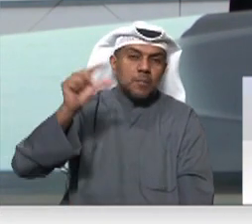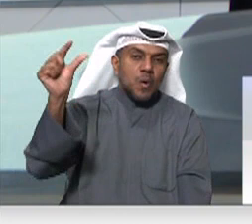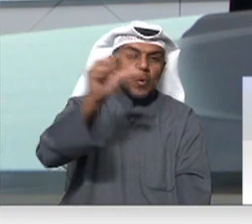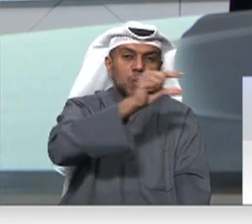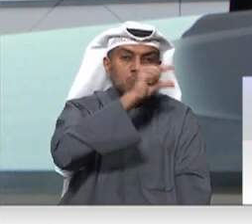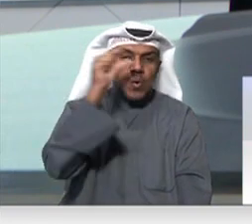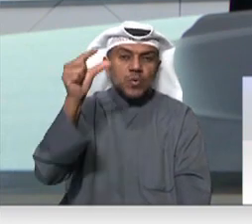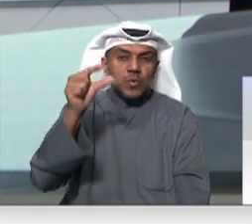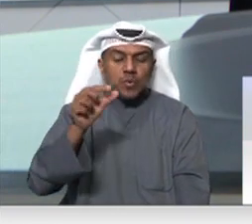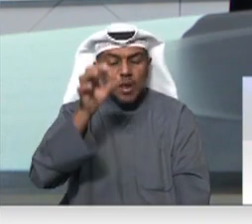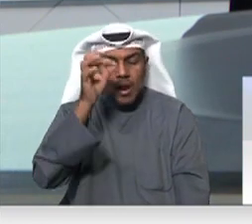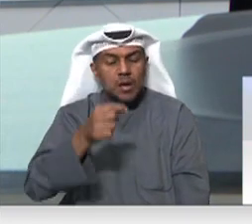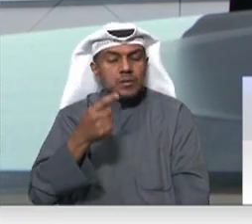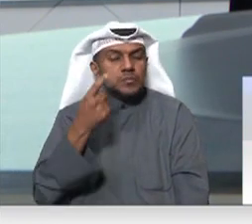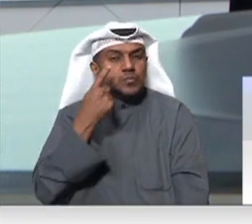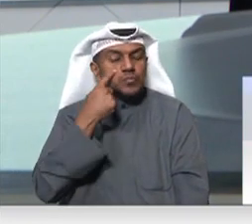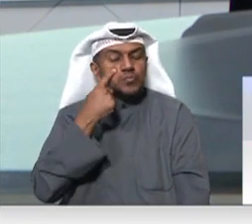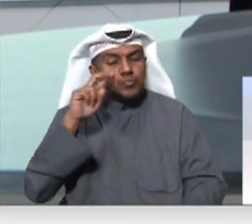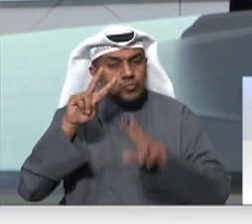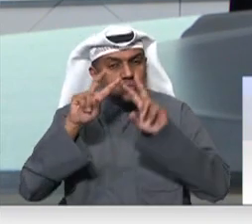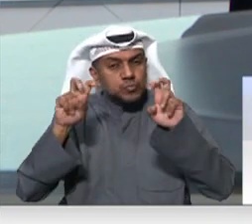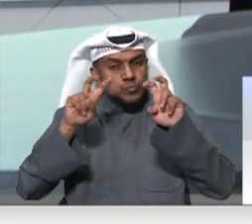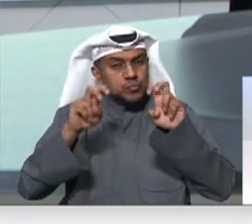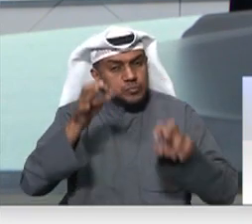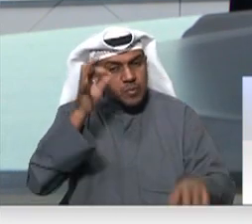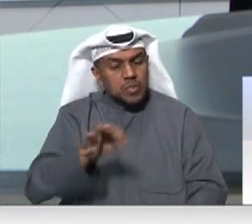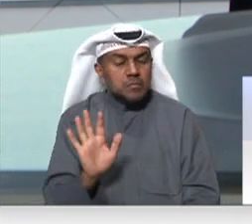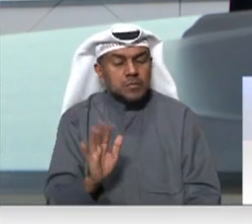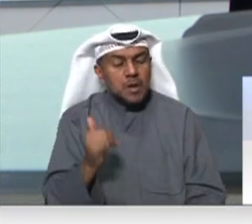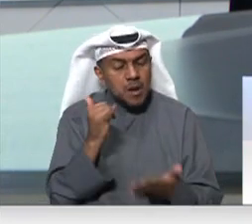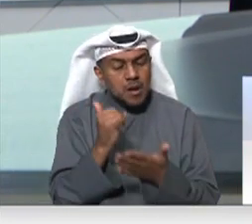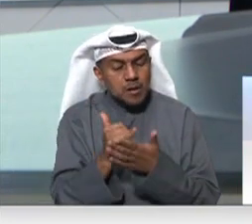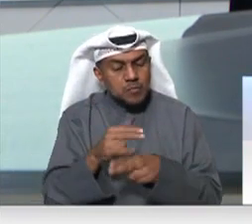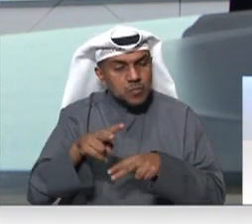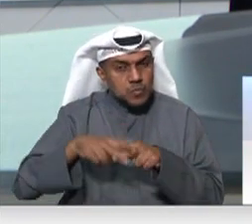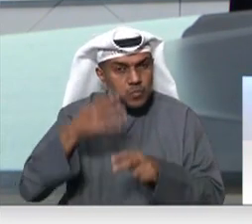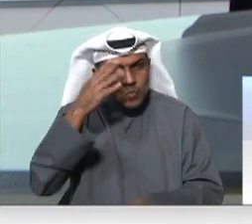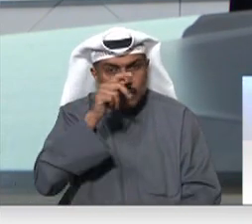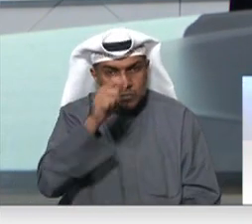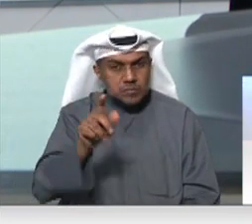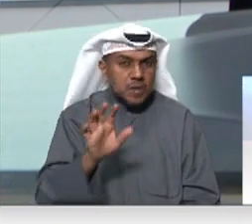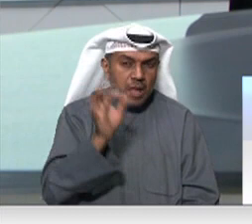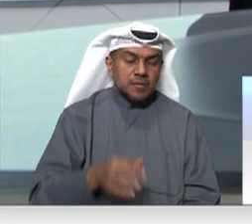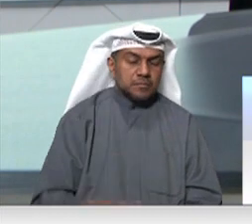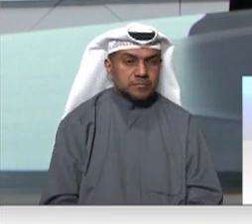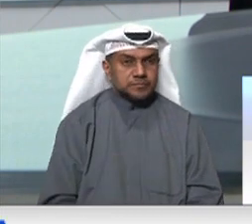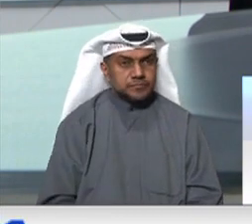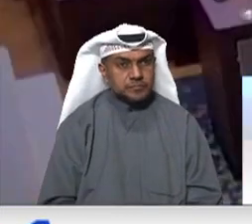باجراءات تحقيقاتها حتى لا تفلت حكومه الاحتلال من